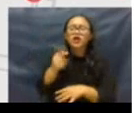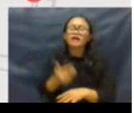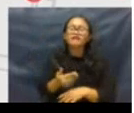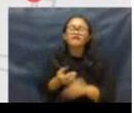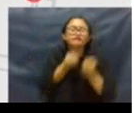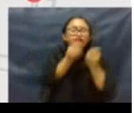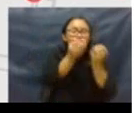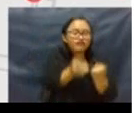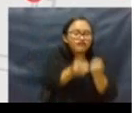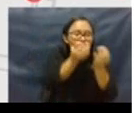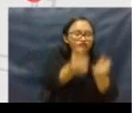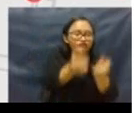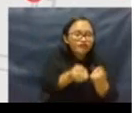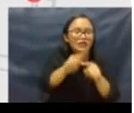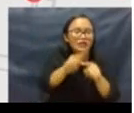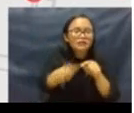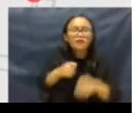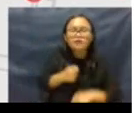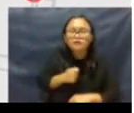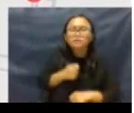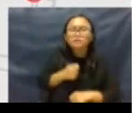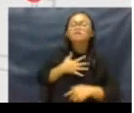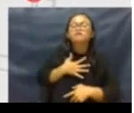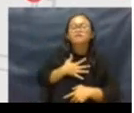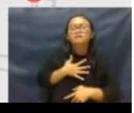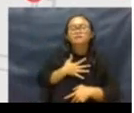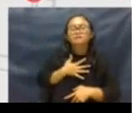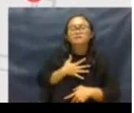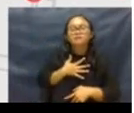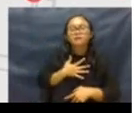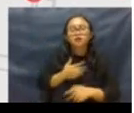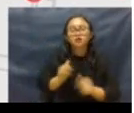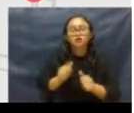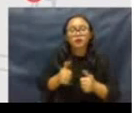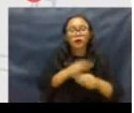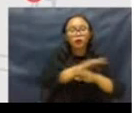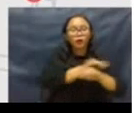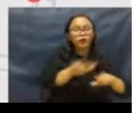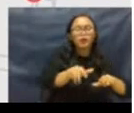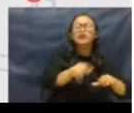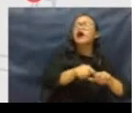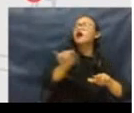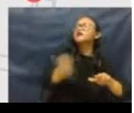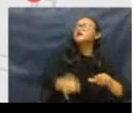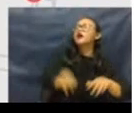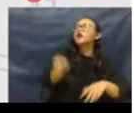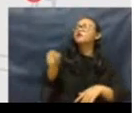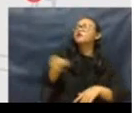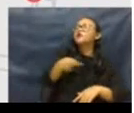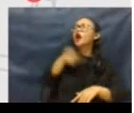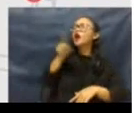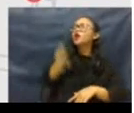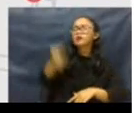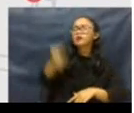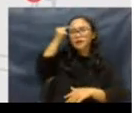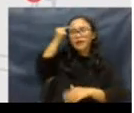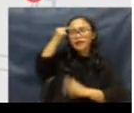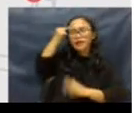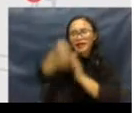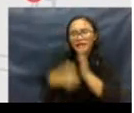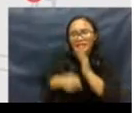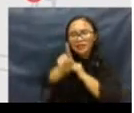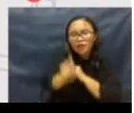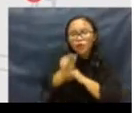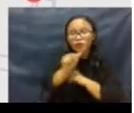menggugah, yang membuat apa ya, orang-orang langsung mau nggak mau harus berpikir kritis tentunya oleh murid-murid. Nah,